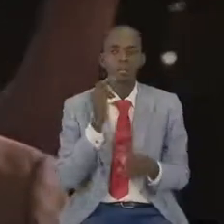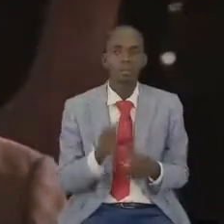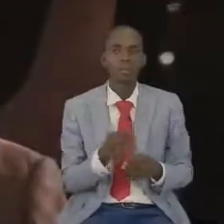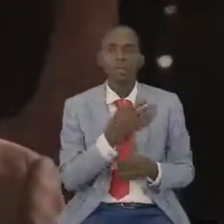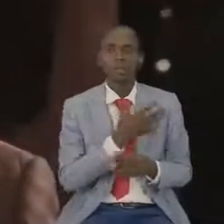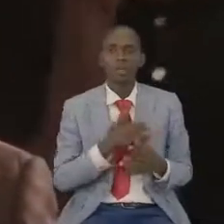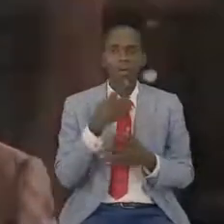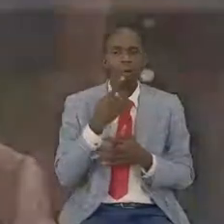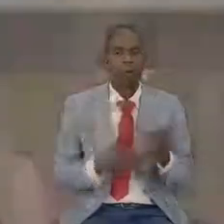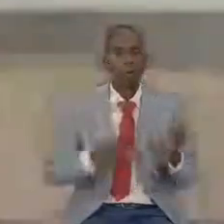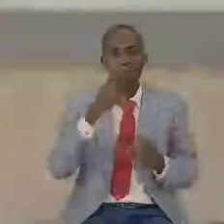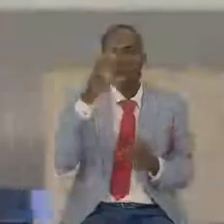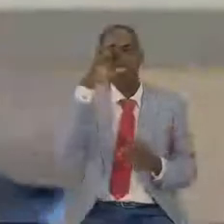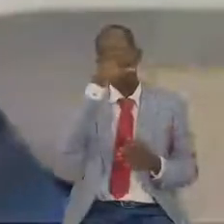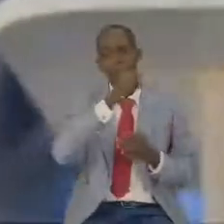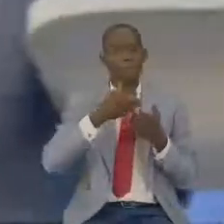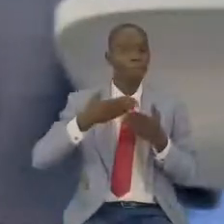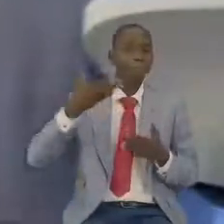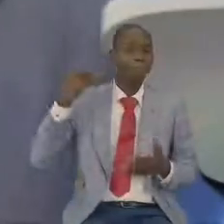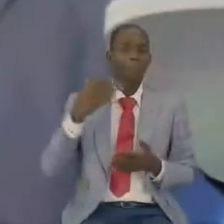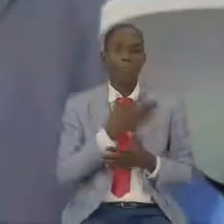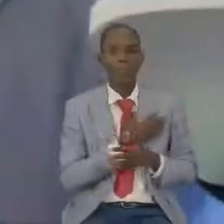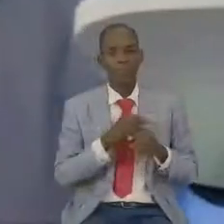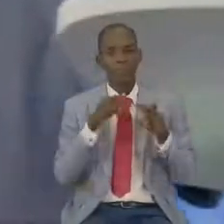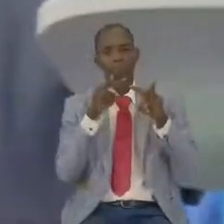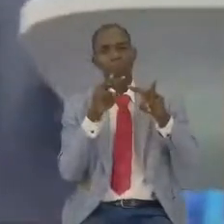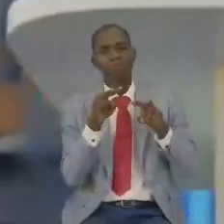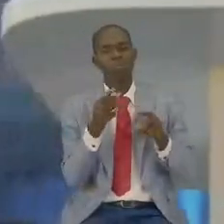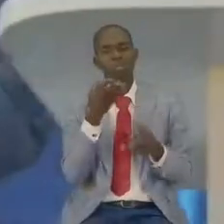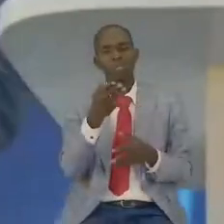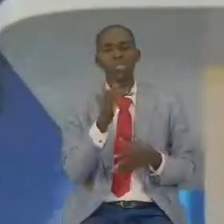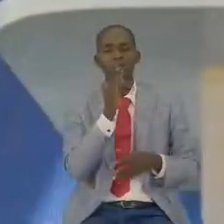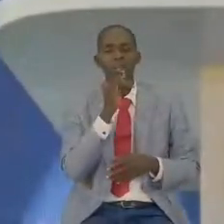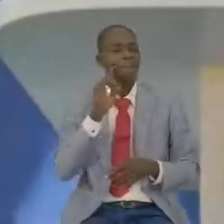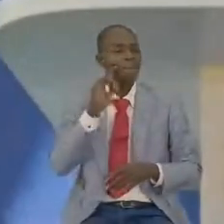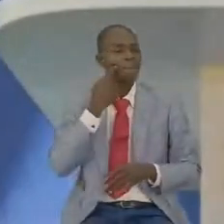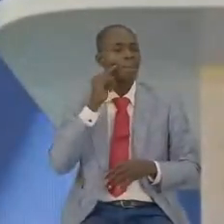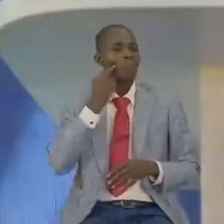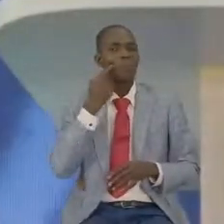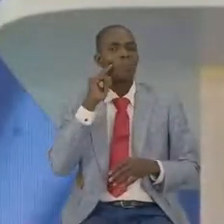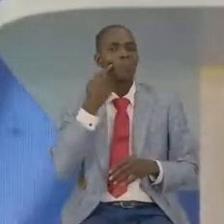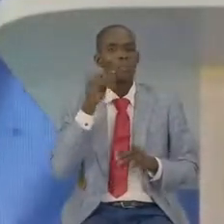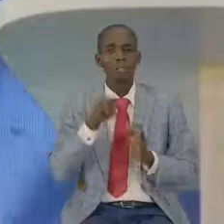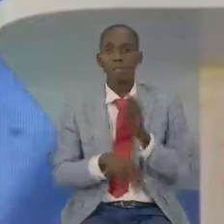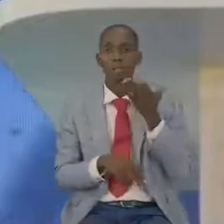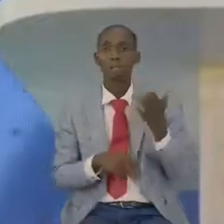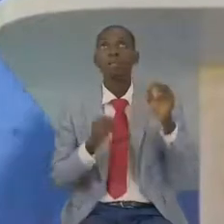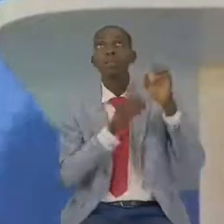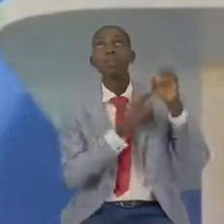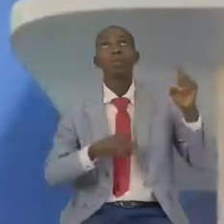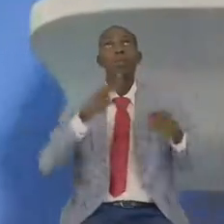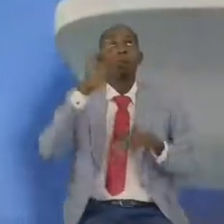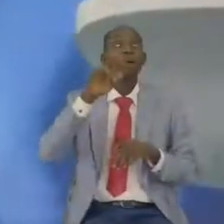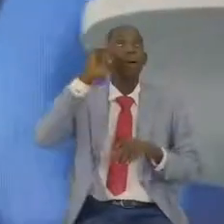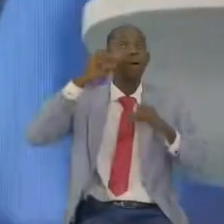ce que tu as raté avant, et il semble qu'il y avait l'amertume là-bas, le Seigneur, par sa puissance et par